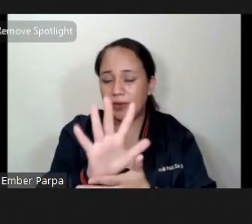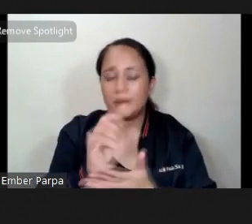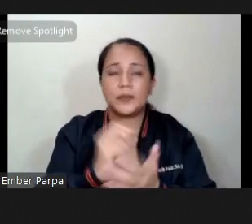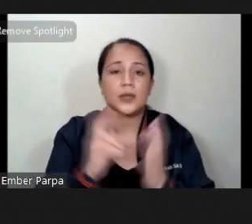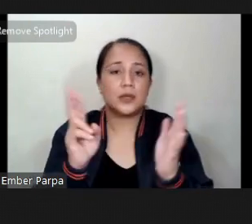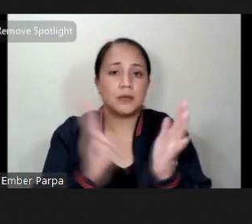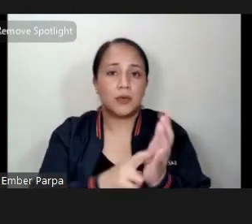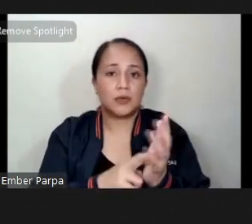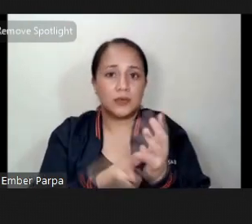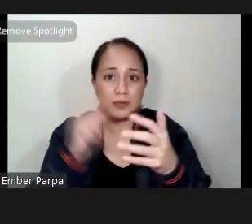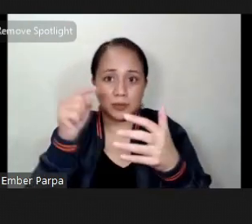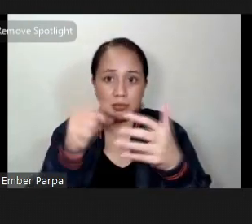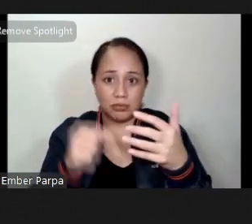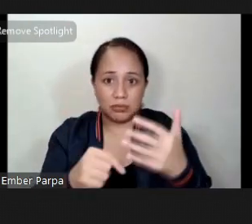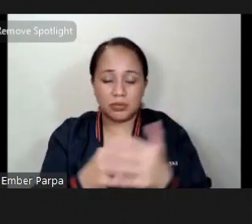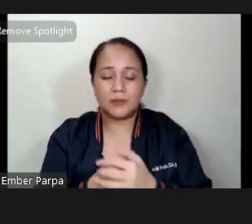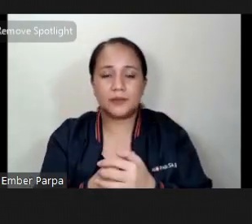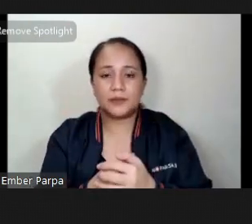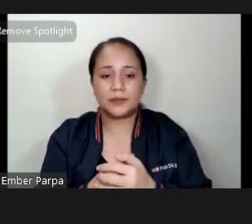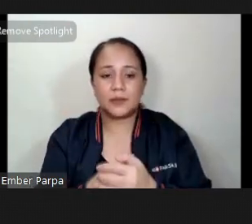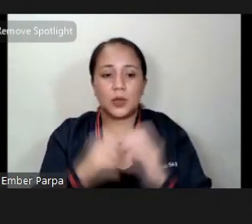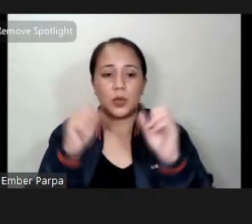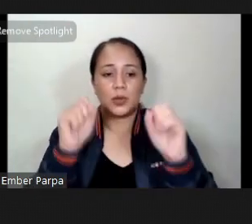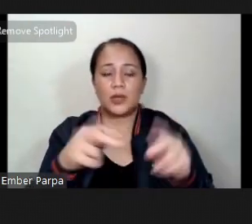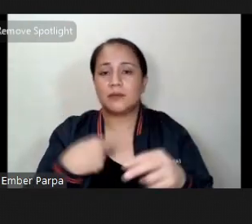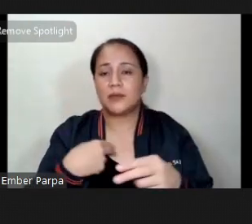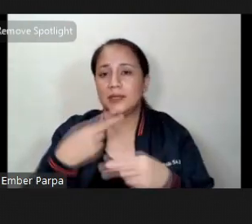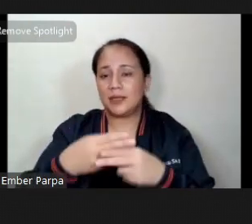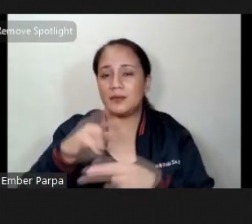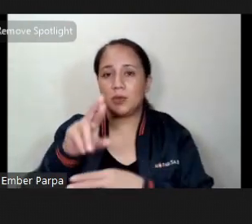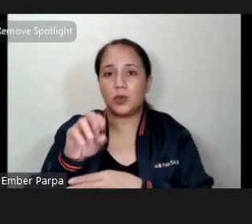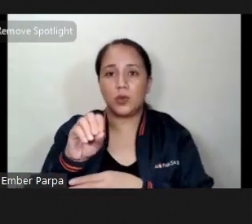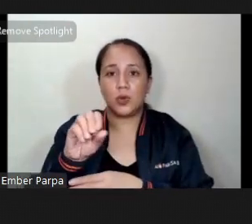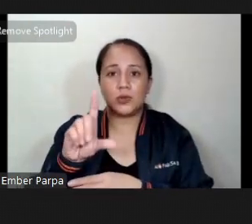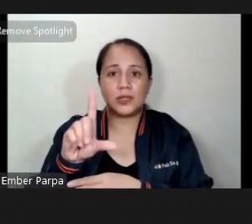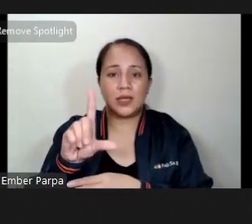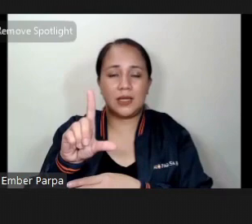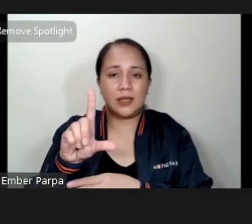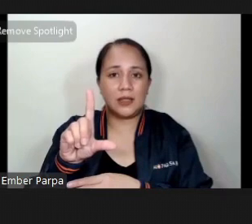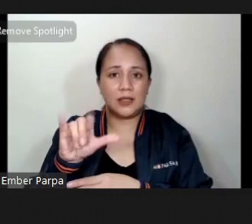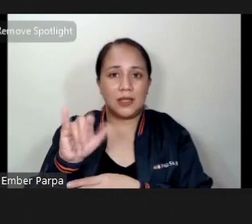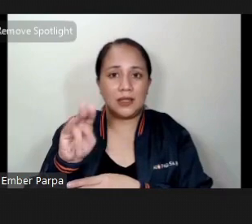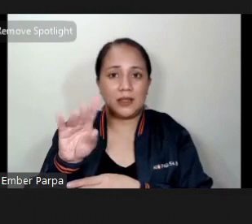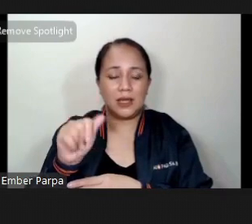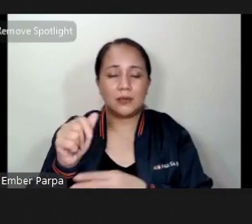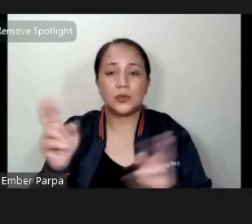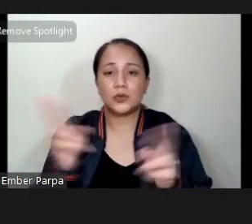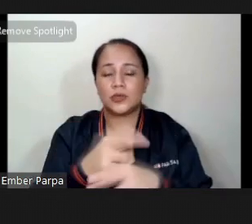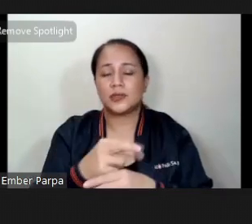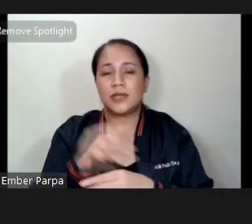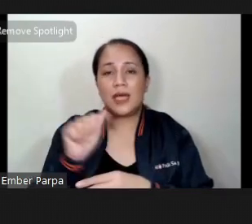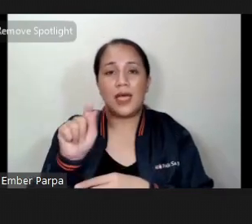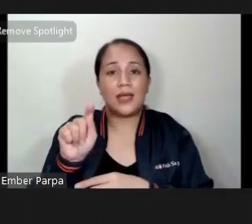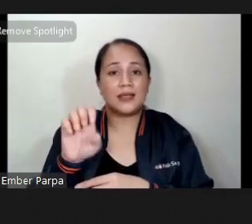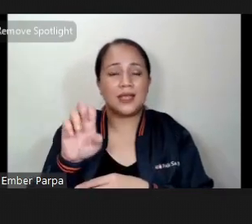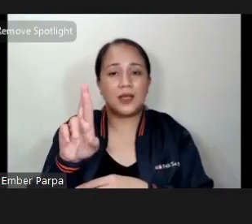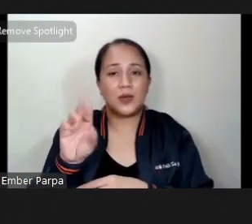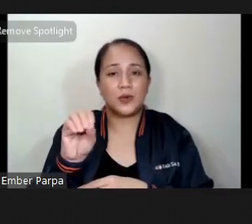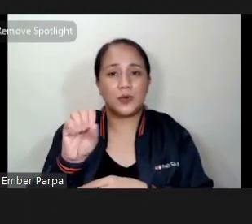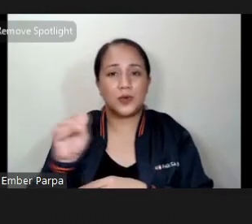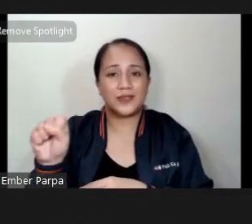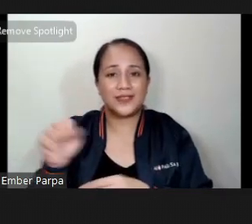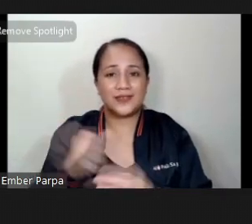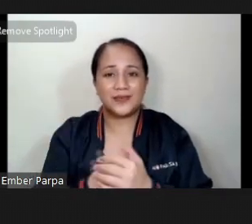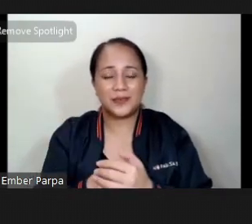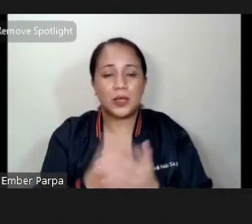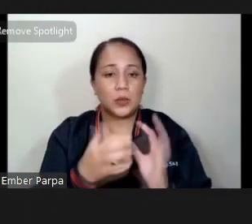reporting mechanism. So, ayun, ako nga po pala si Ate Rosalinda Ragmac o pwede niyo akong tawaging Ate Ros. Okay,